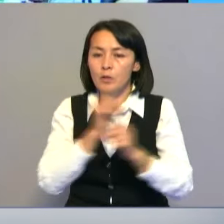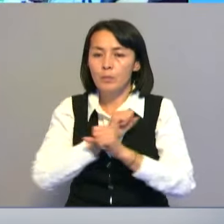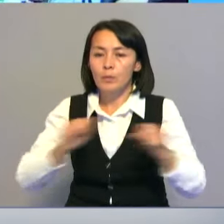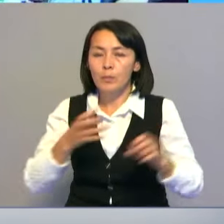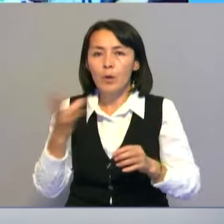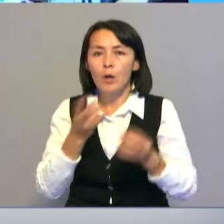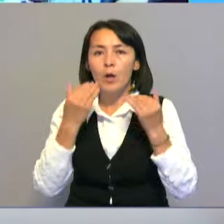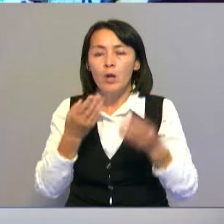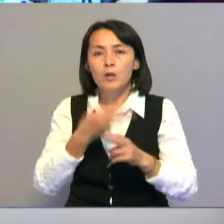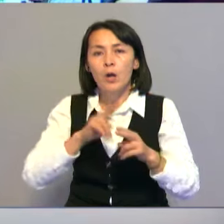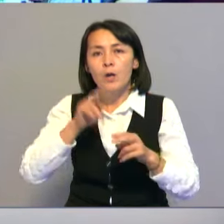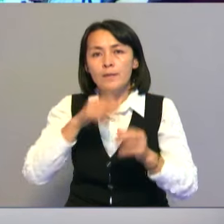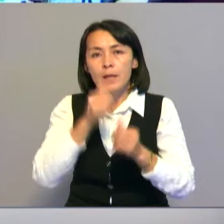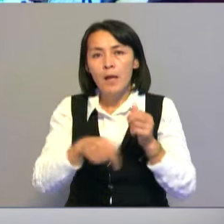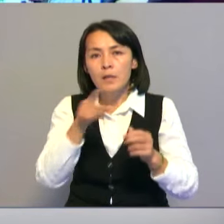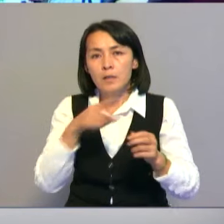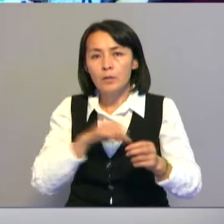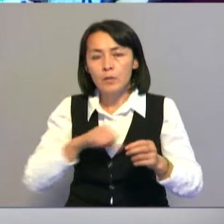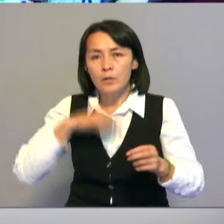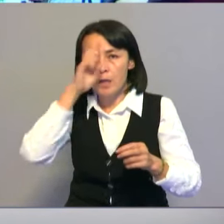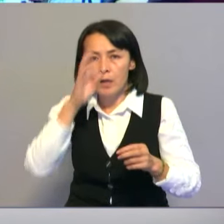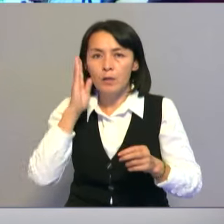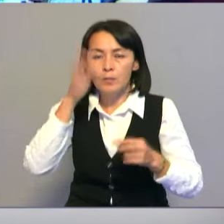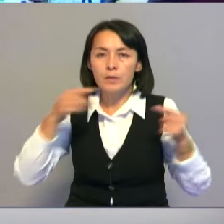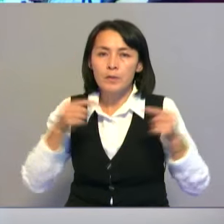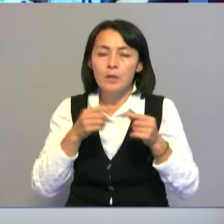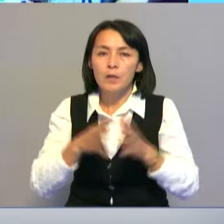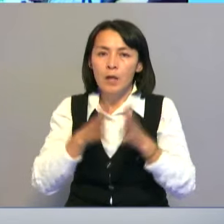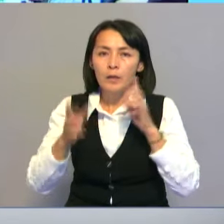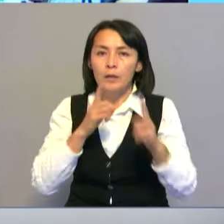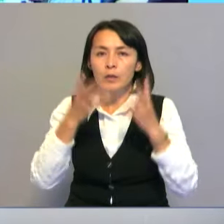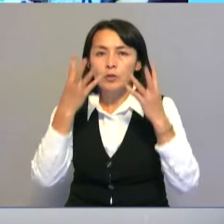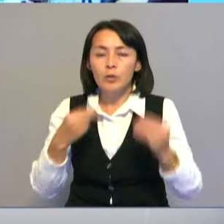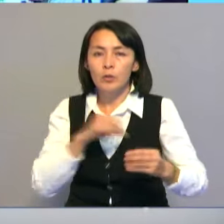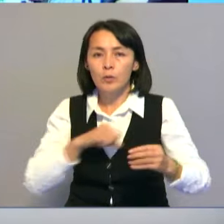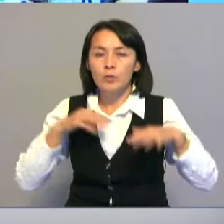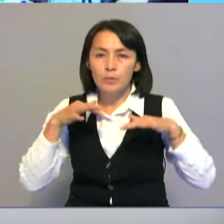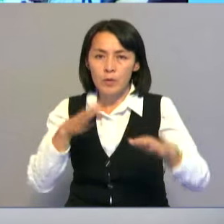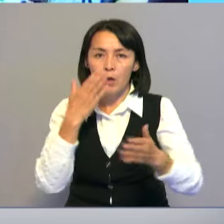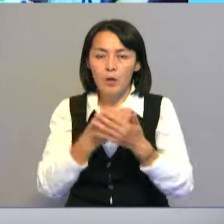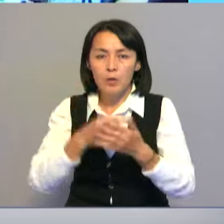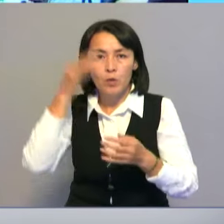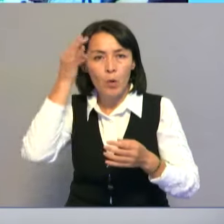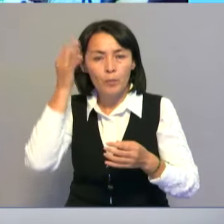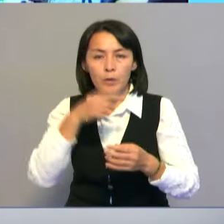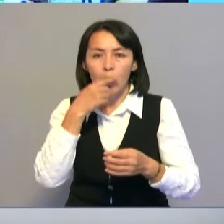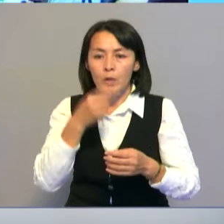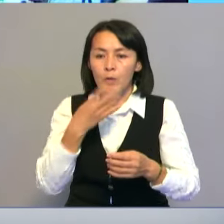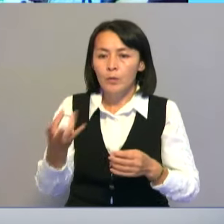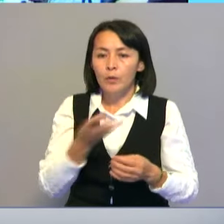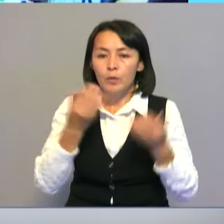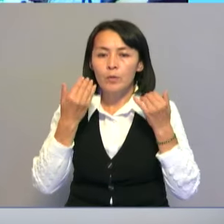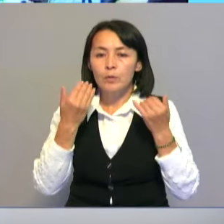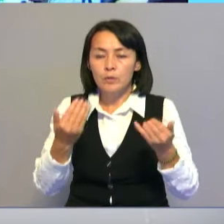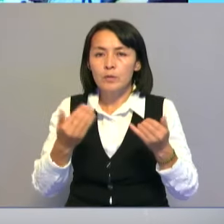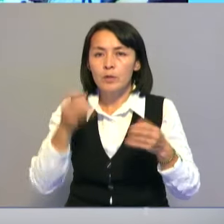болмауы қажет. Сондықтан әр азамат ел болашағын айшықтайтын кеңес күні өз шешімін ұсынып, ой пікірін айта алуы шарт.